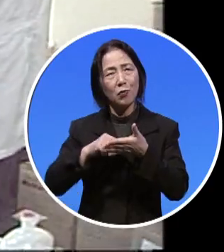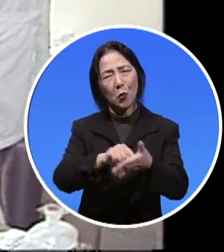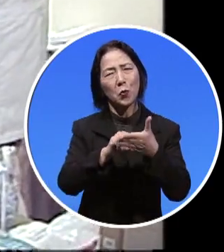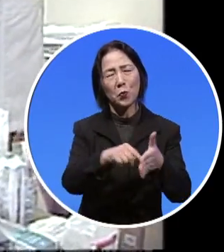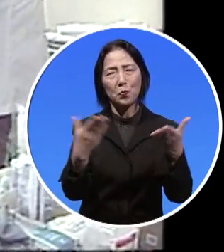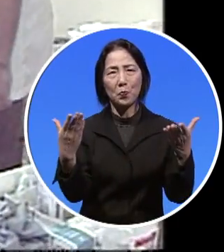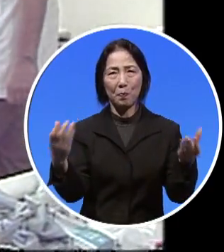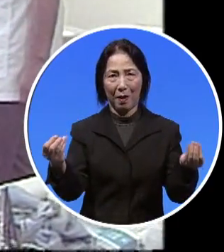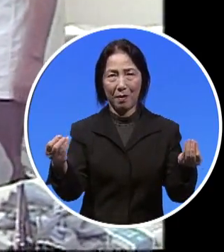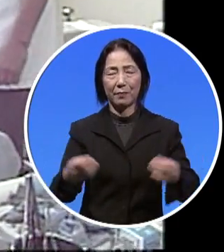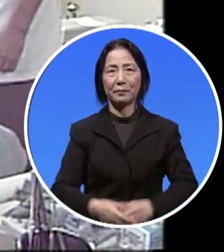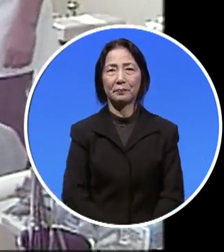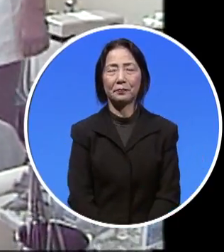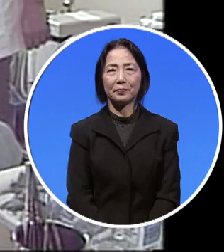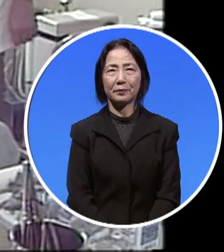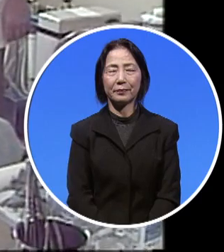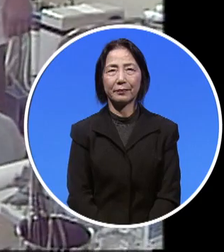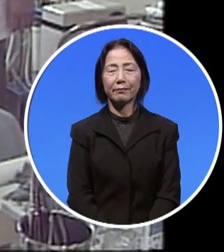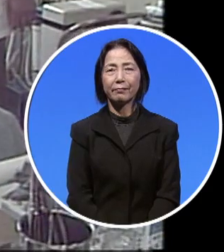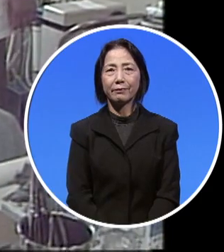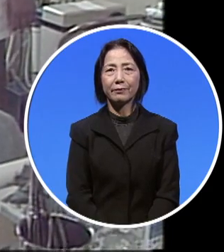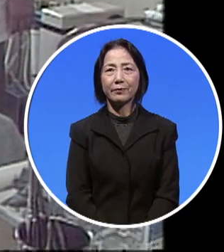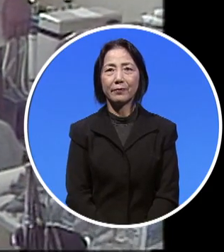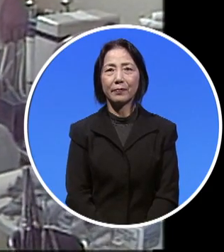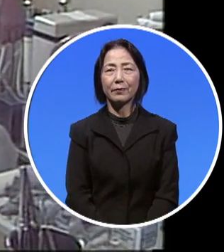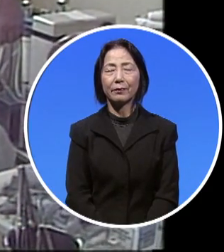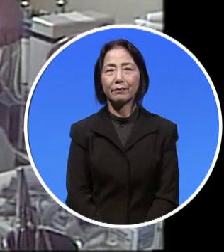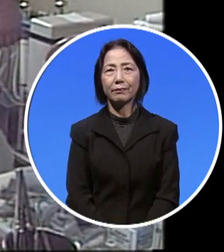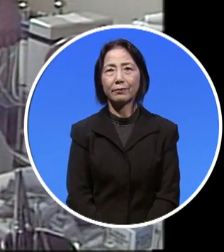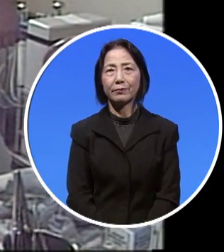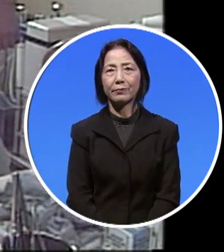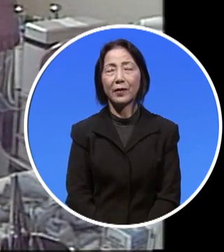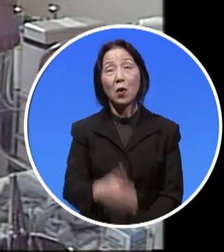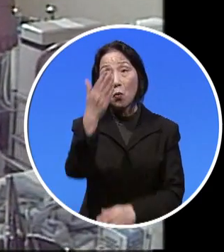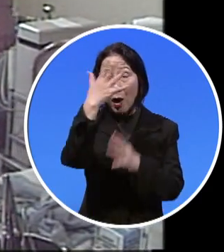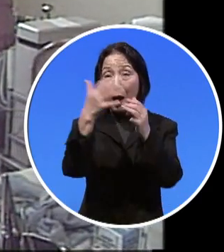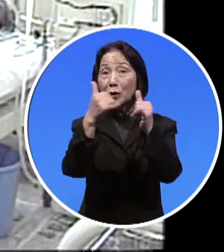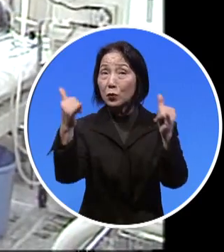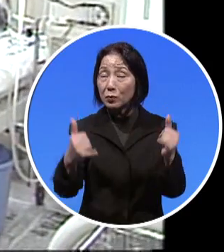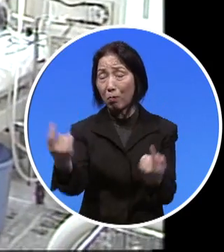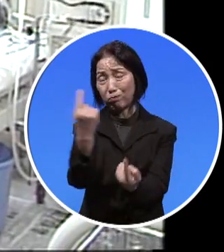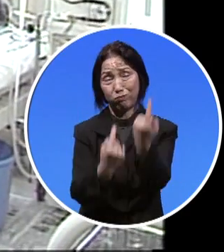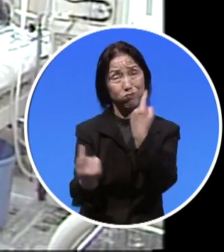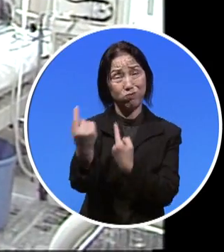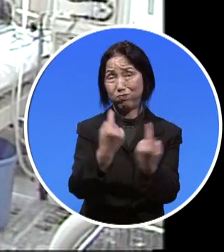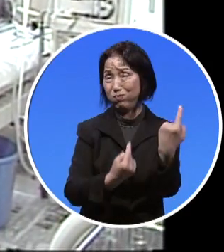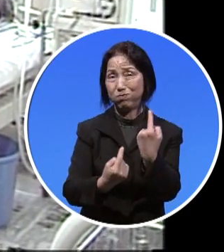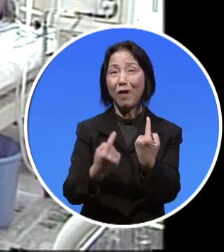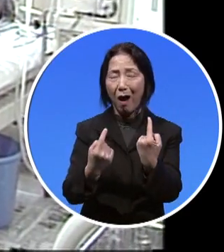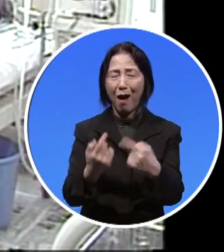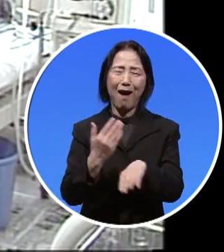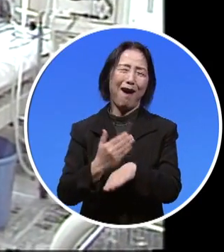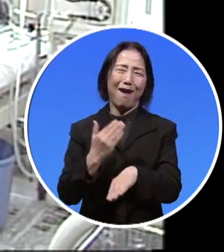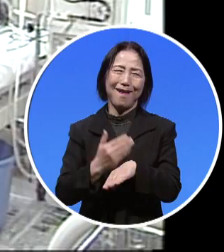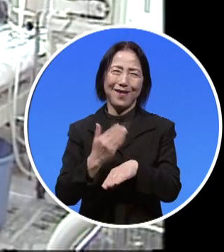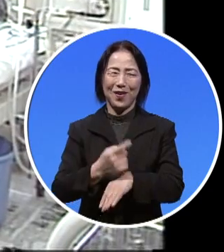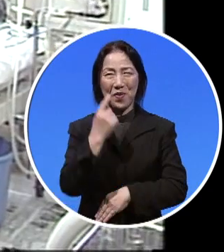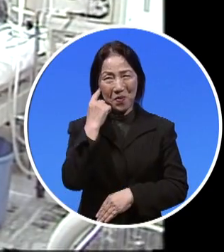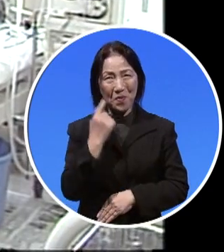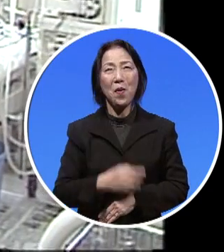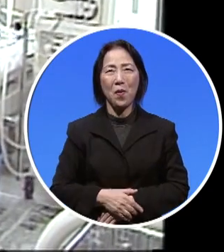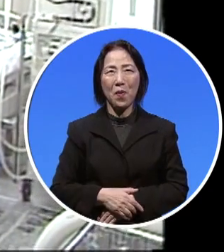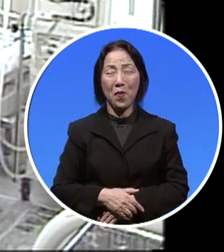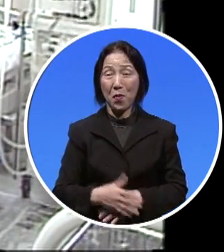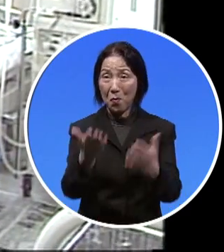それようなことで努力してきましたけれどもねそれと正若者たちがいっぱい来てくれますけどこれも